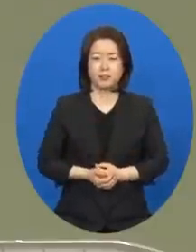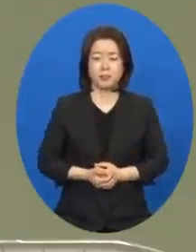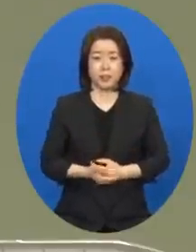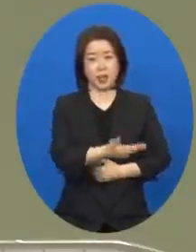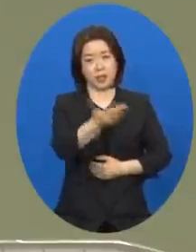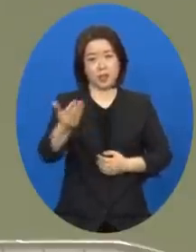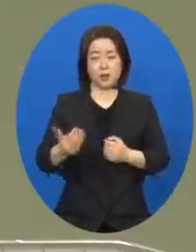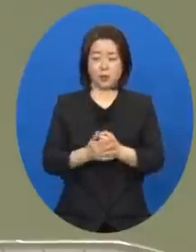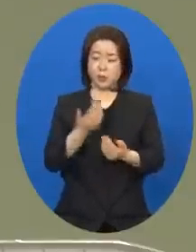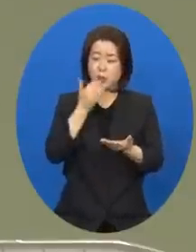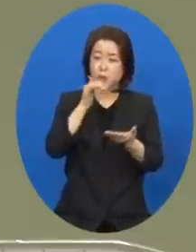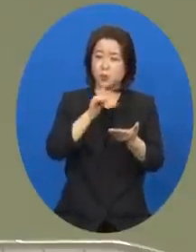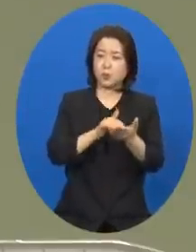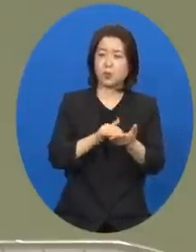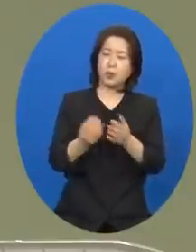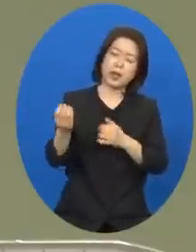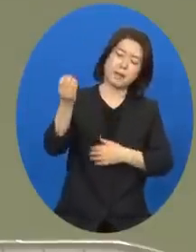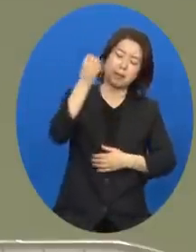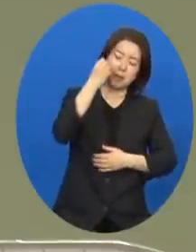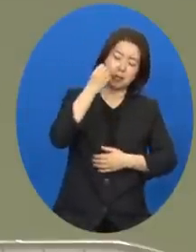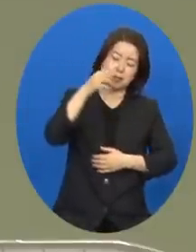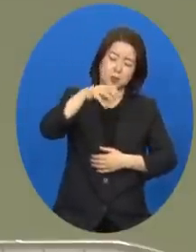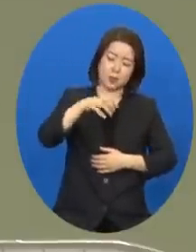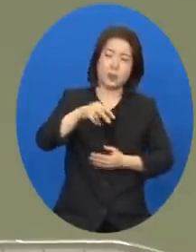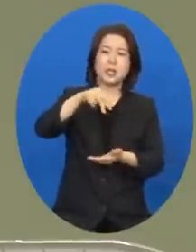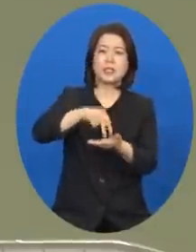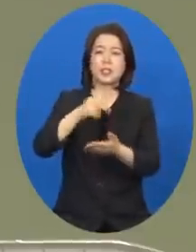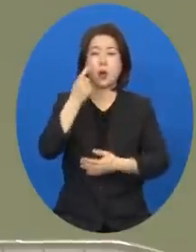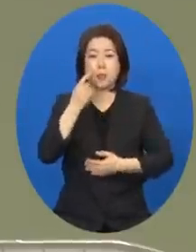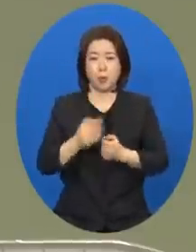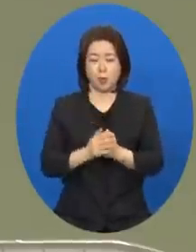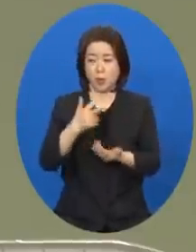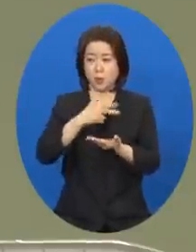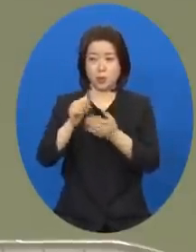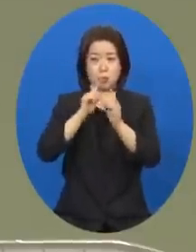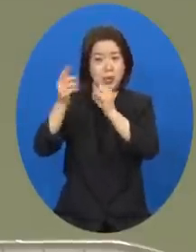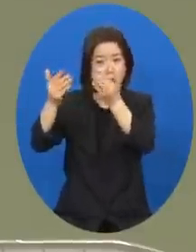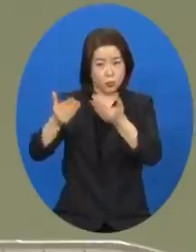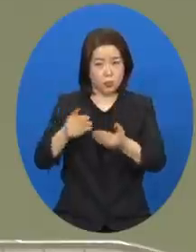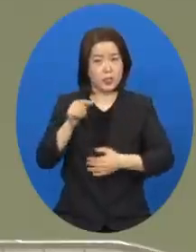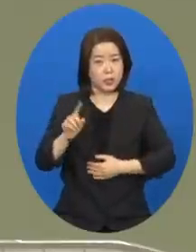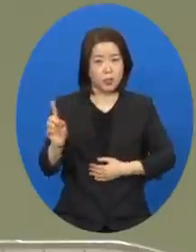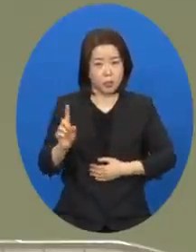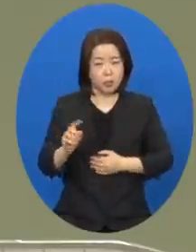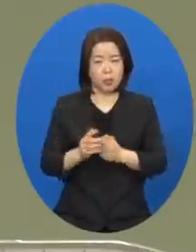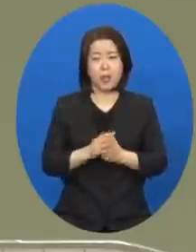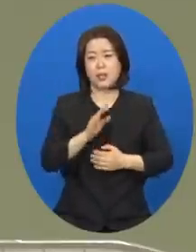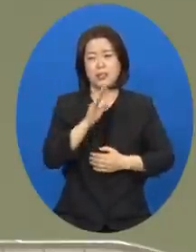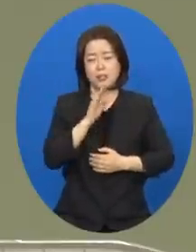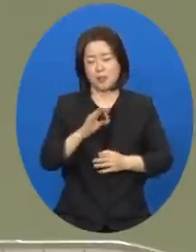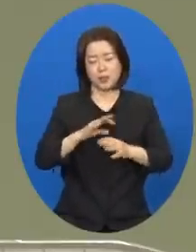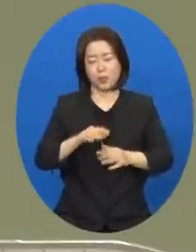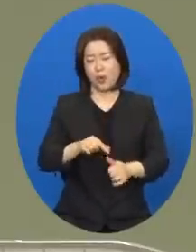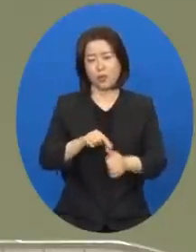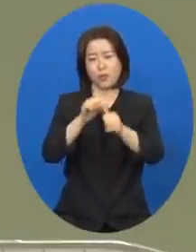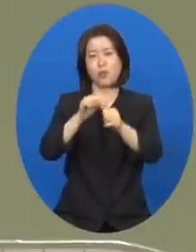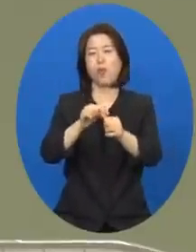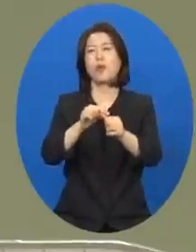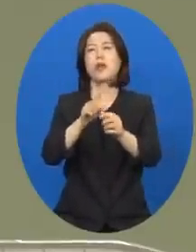여러분 돌에 맞는 자리에 서보라 주님이 말씀하신 것은 그건 정말 놀라운 구원의